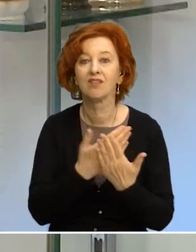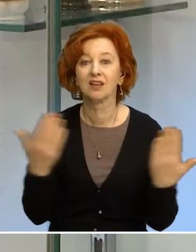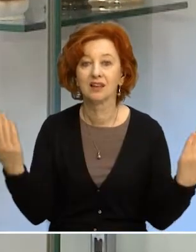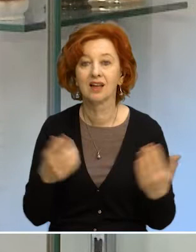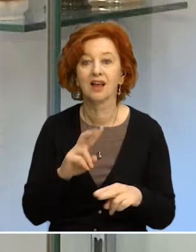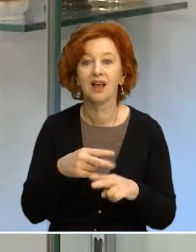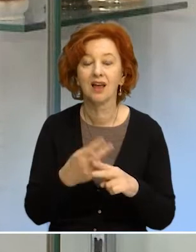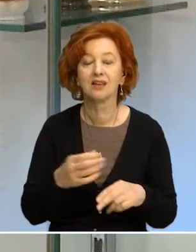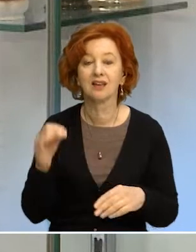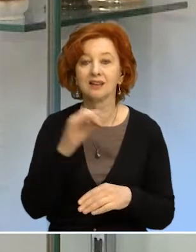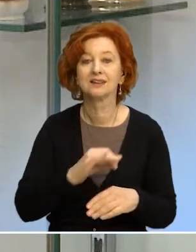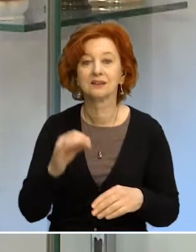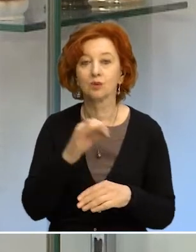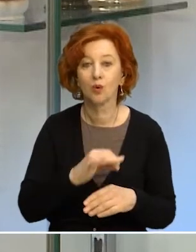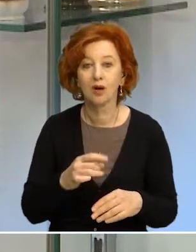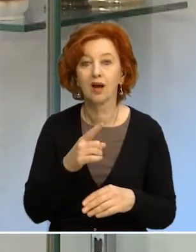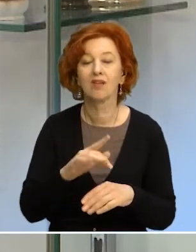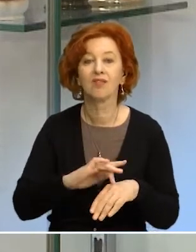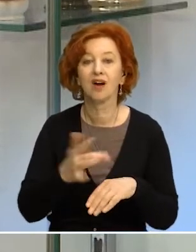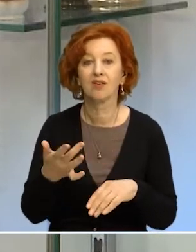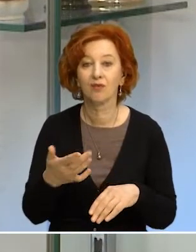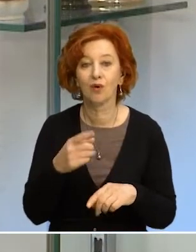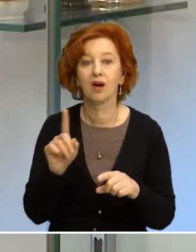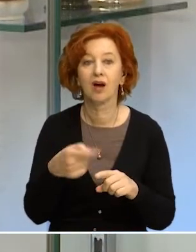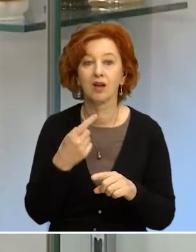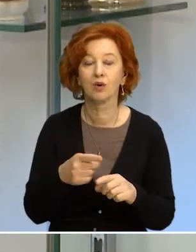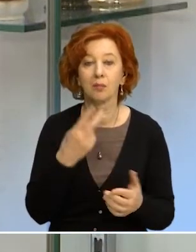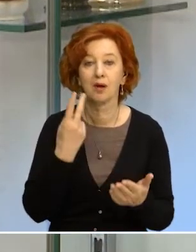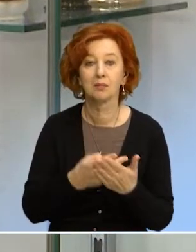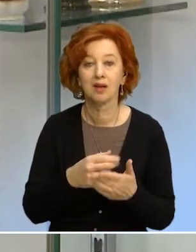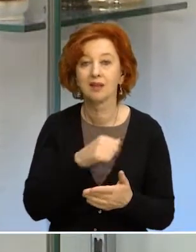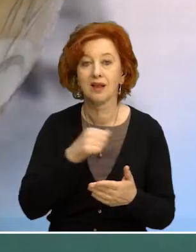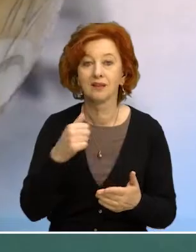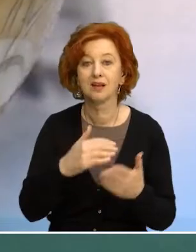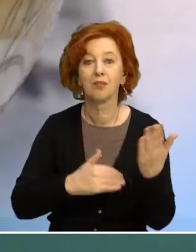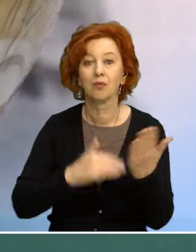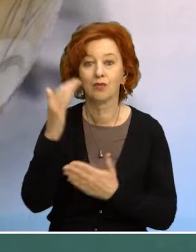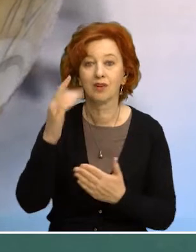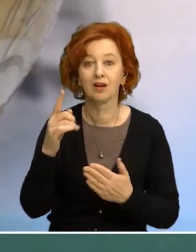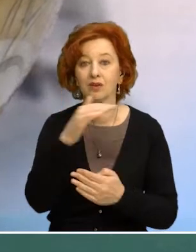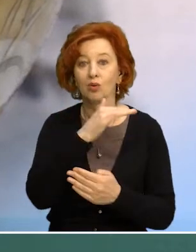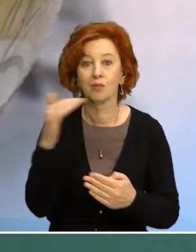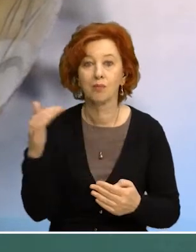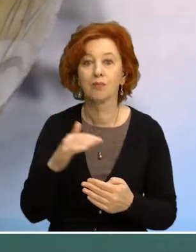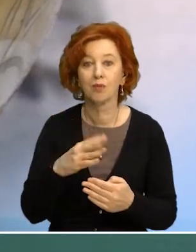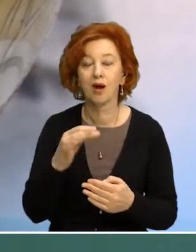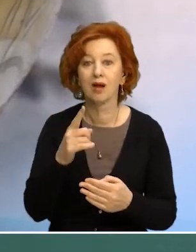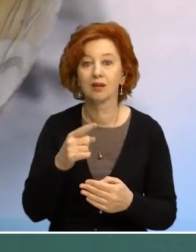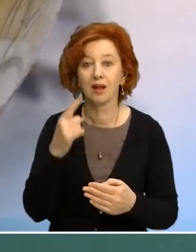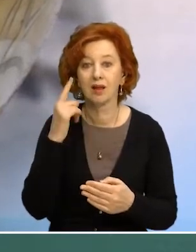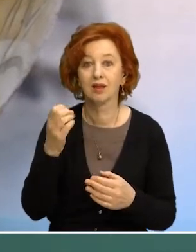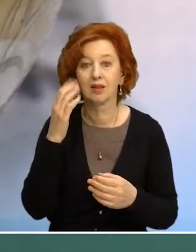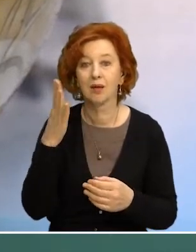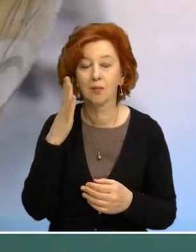это история, прежде всего, история фарфора. Вот если посмотреть наверх, на самую верхнюю полку, это Япония и Китай.